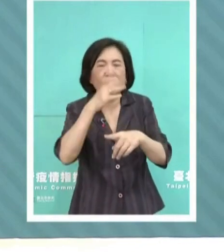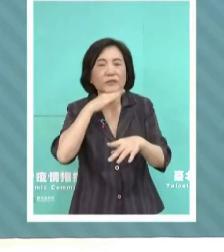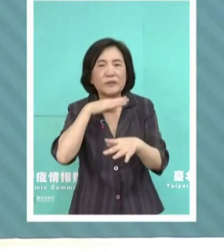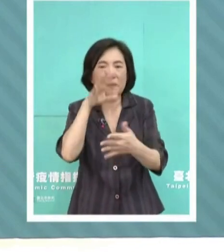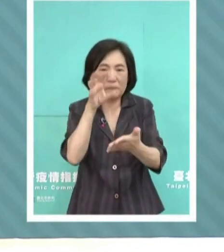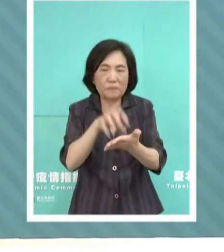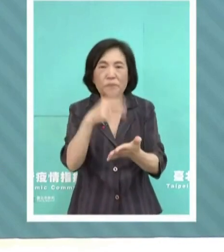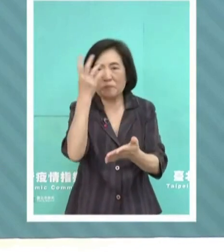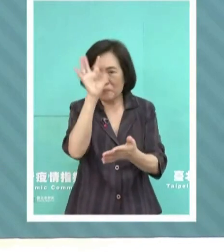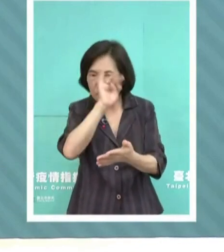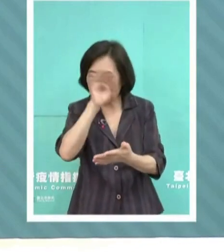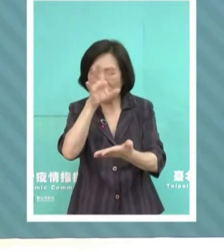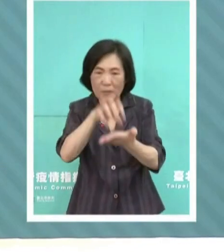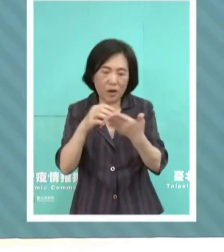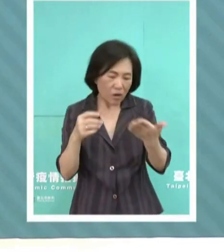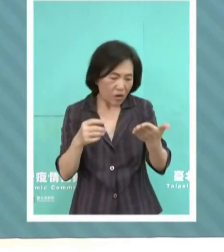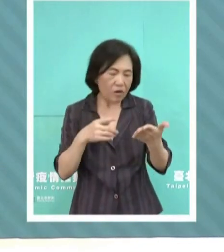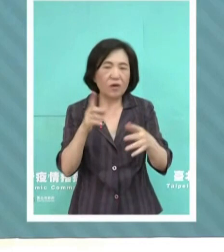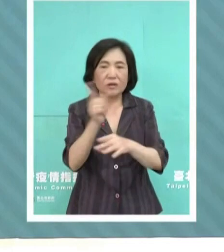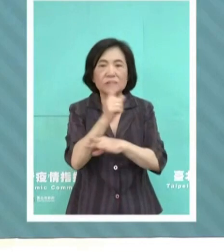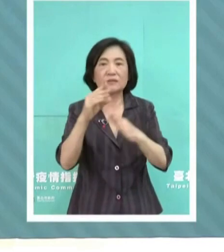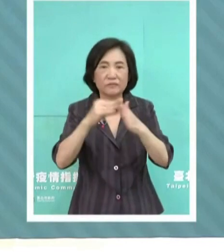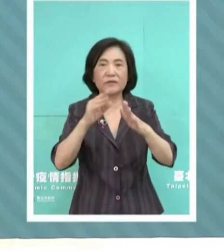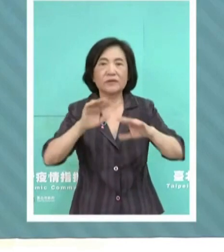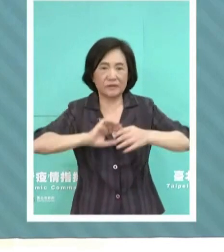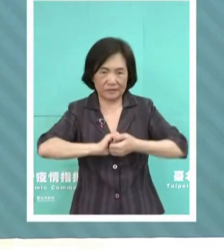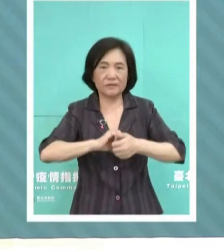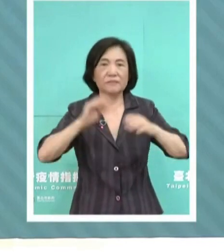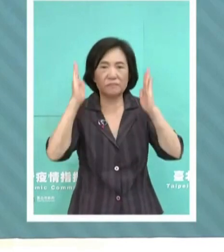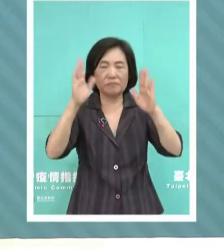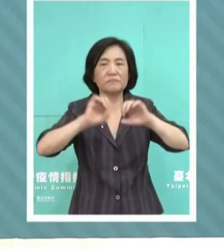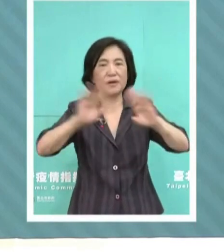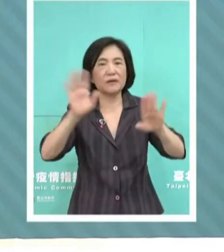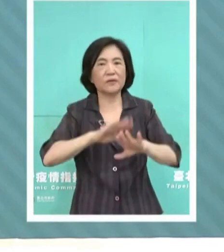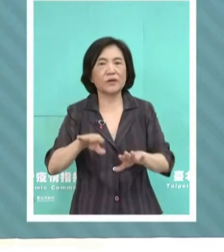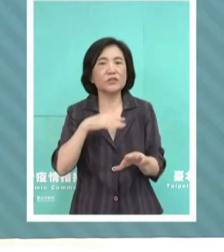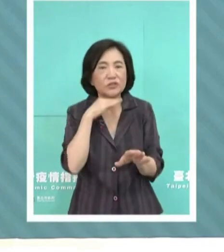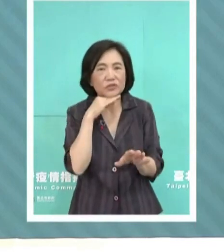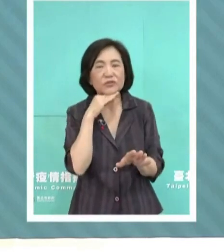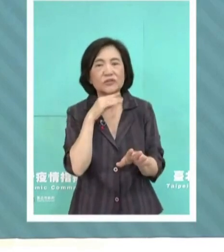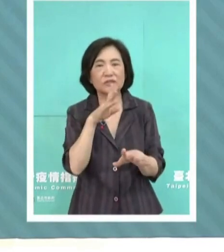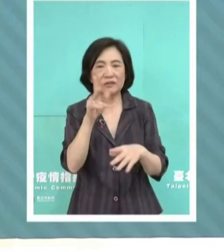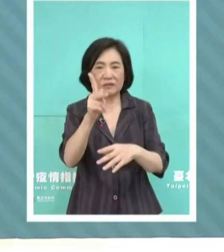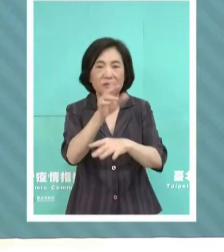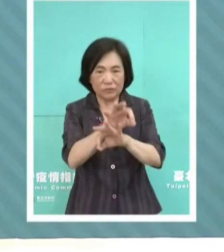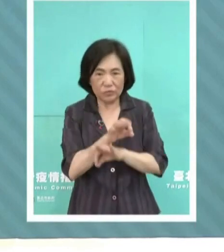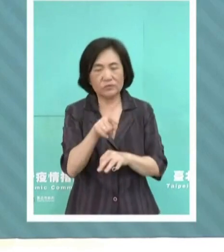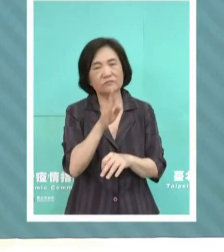告出来以后，消防局会再有比较正式的报告，所以这个还是一样，科学